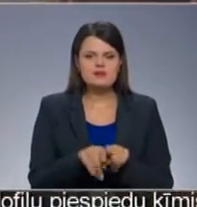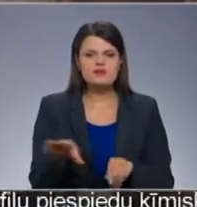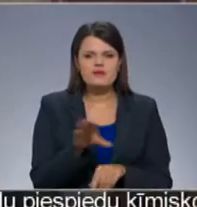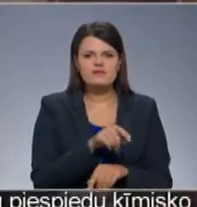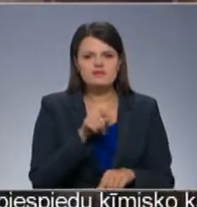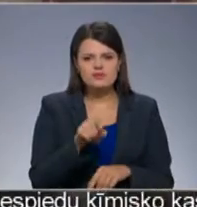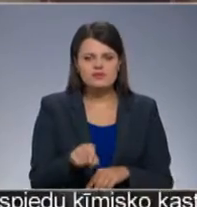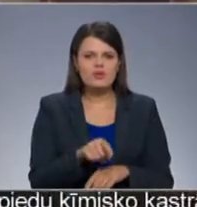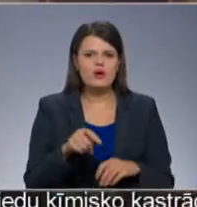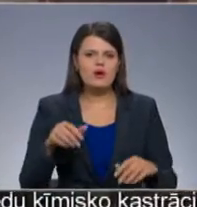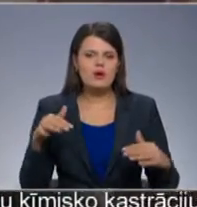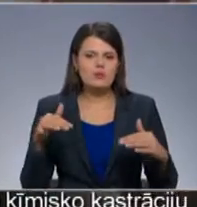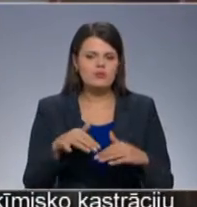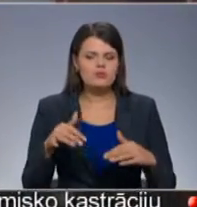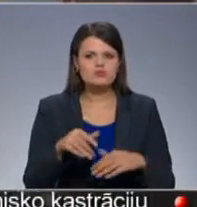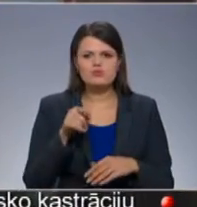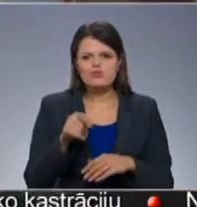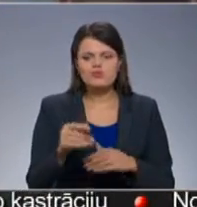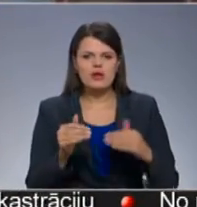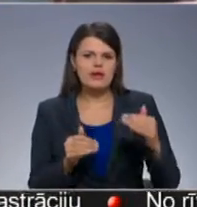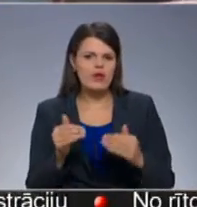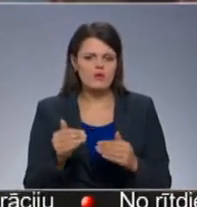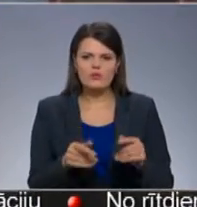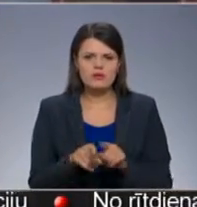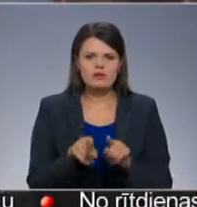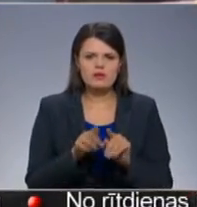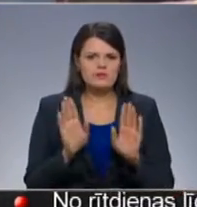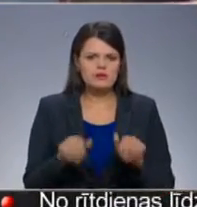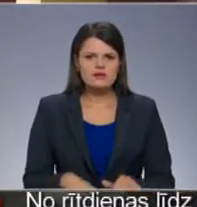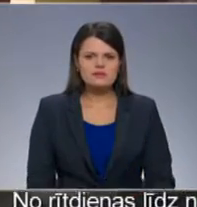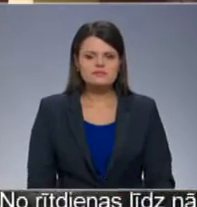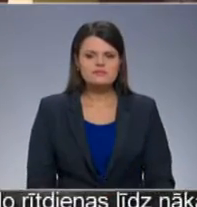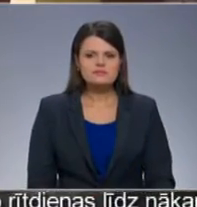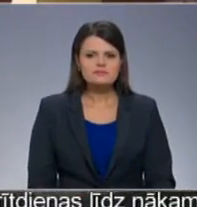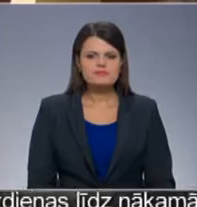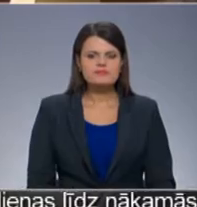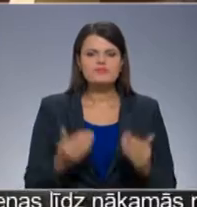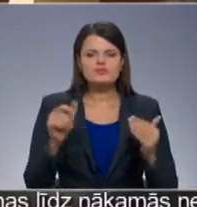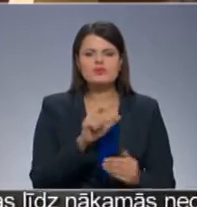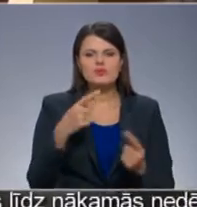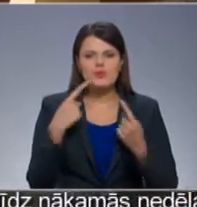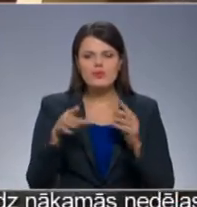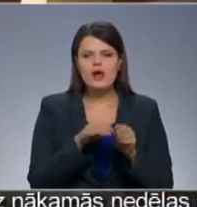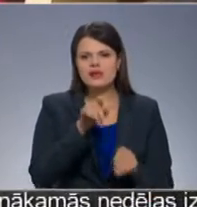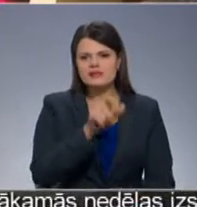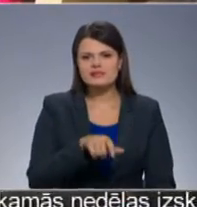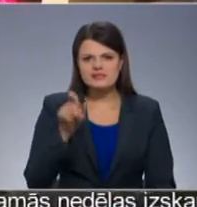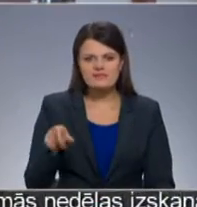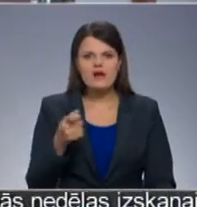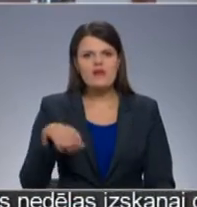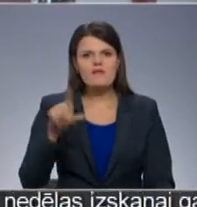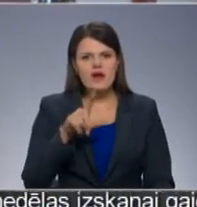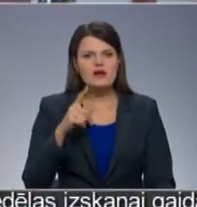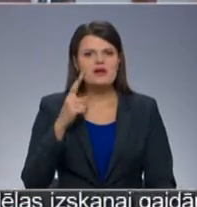plūsmu atregulēt. Es gribētu visīsi bez visā žoga. Šobrīd gan runājot ar iedzīvotājiem, vairāk